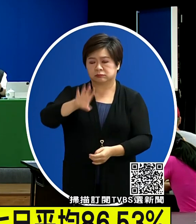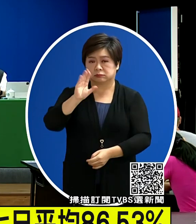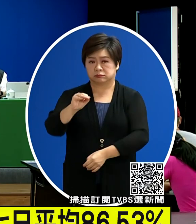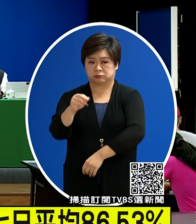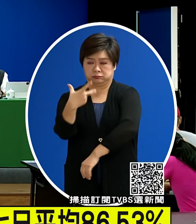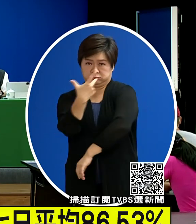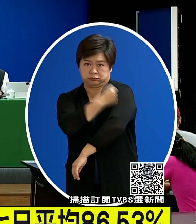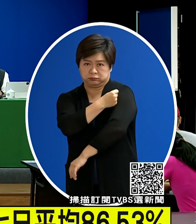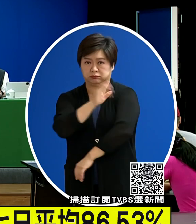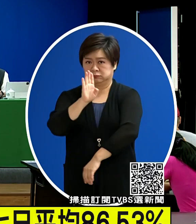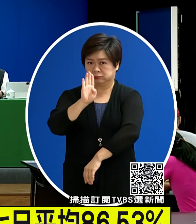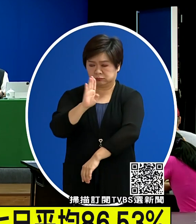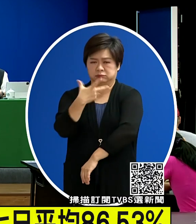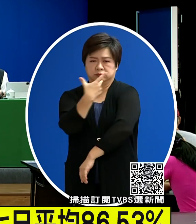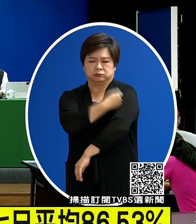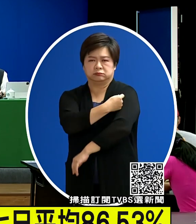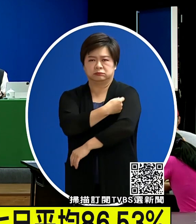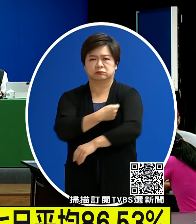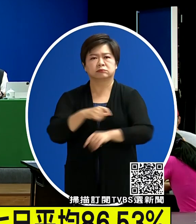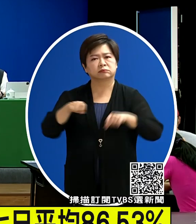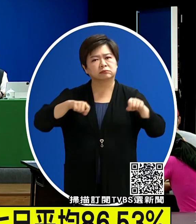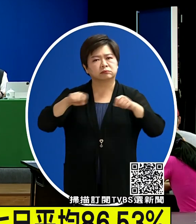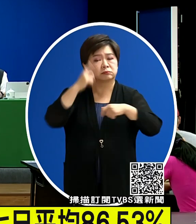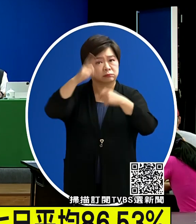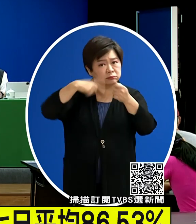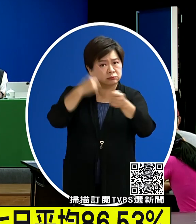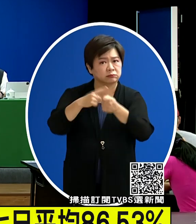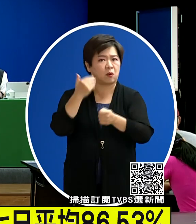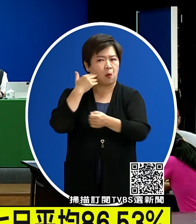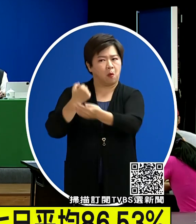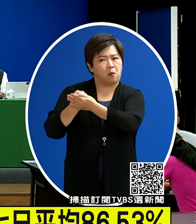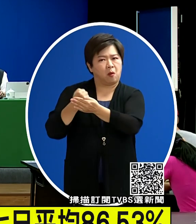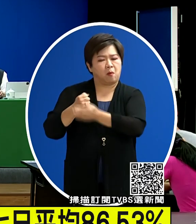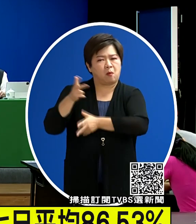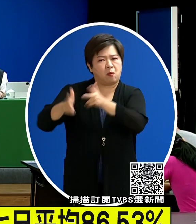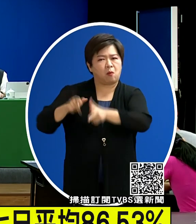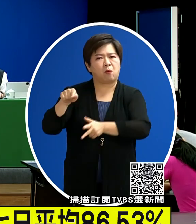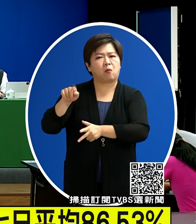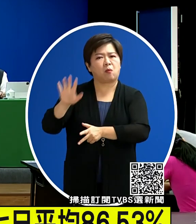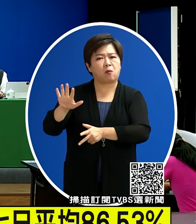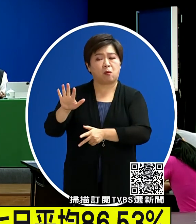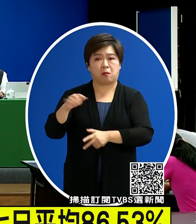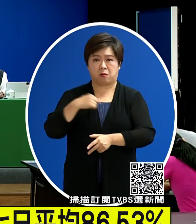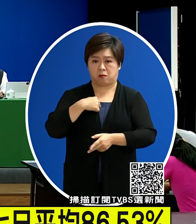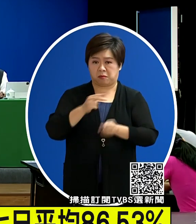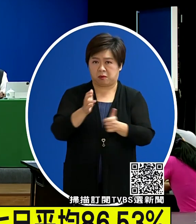给明年做准备，如果原厂有为台湾保留，指挥中心会加购吗？